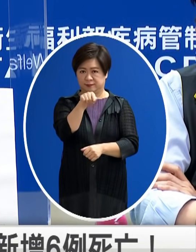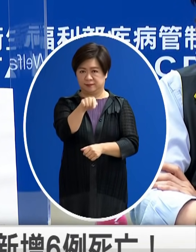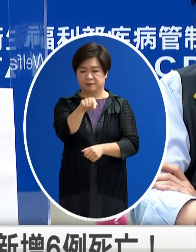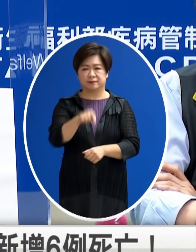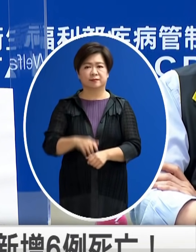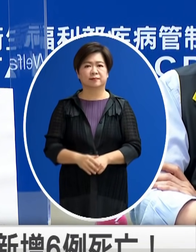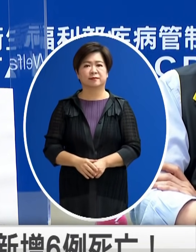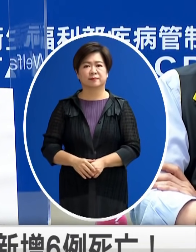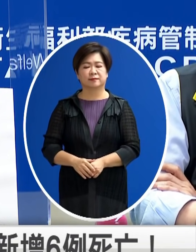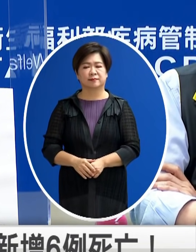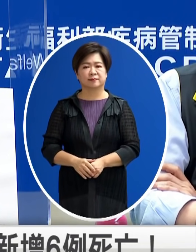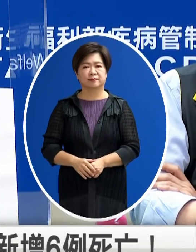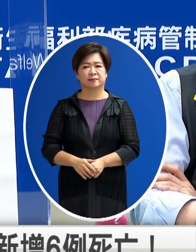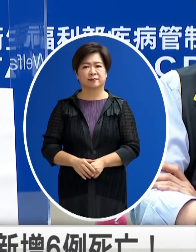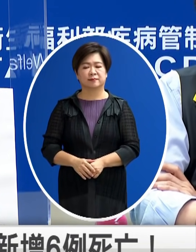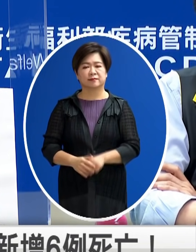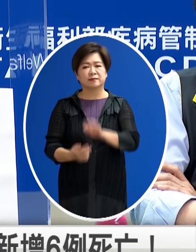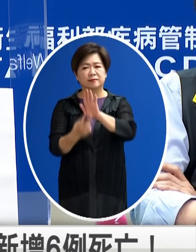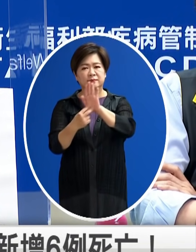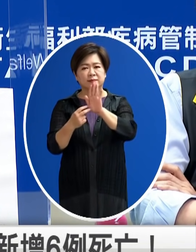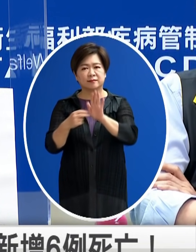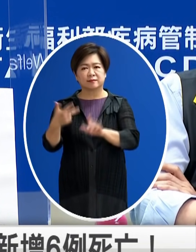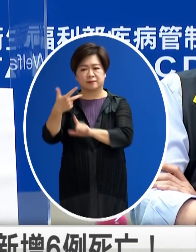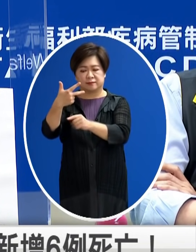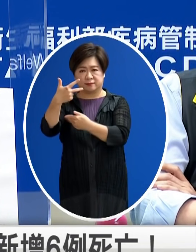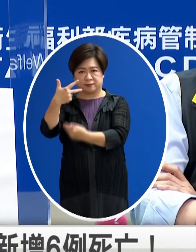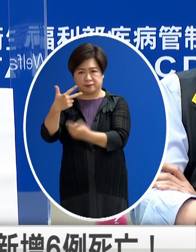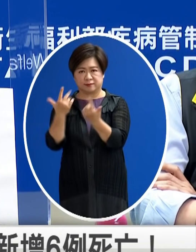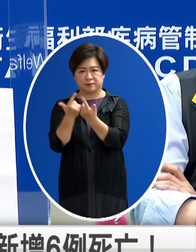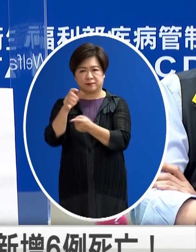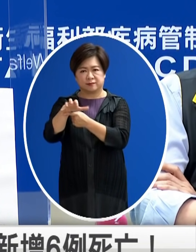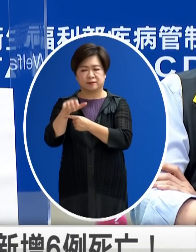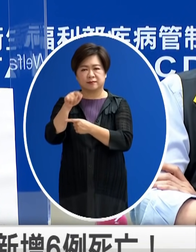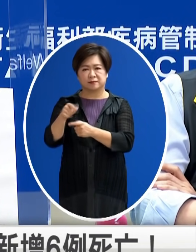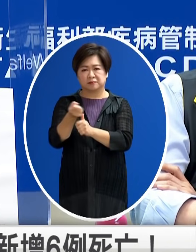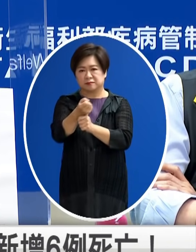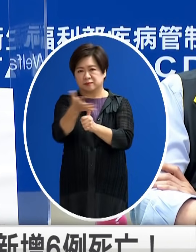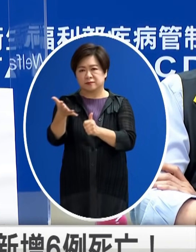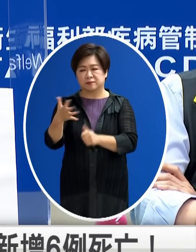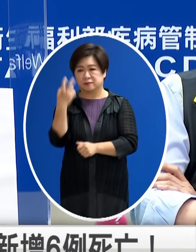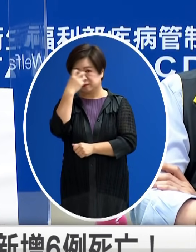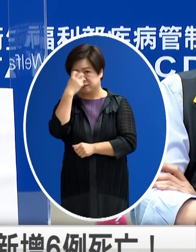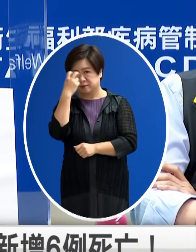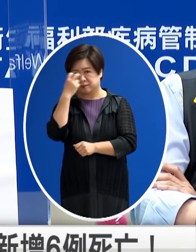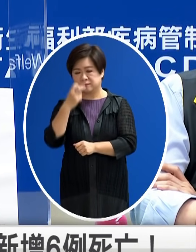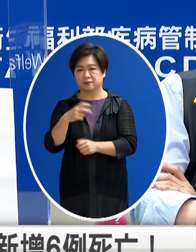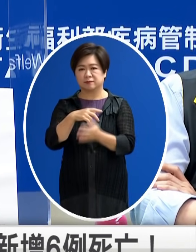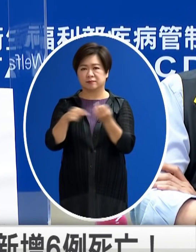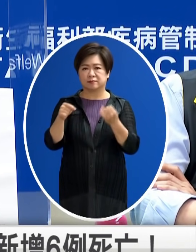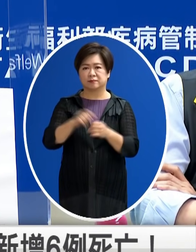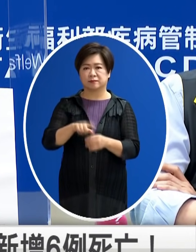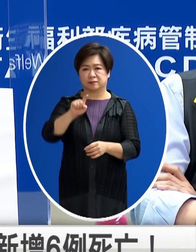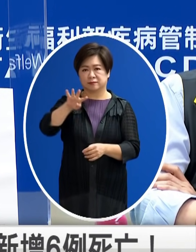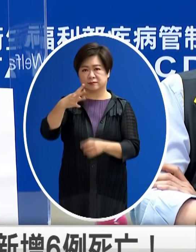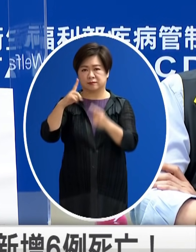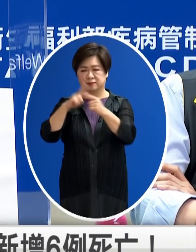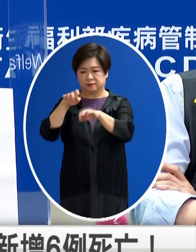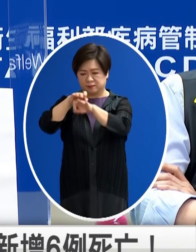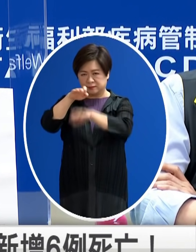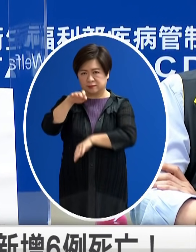整体来讲哈，那7月9号北荣一市热区的筛检哈，造册1400人，检验